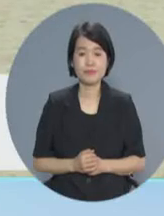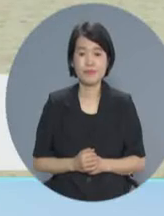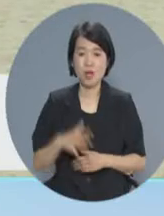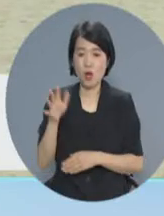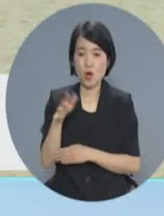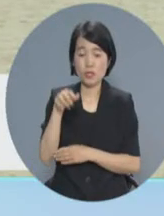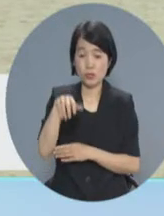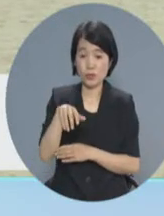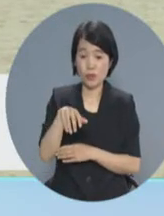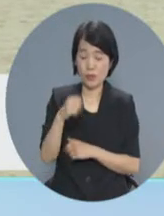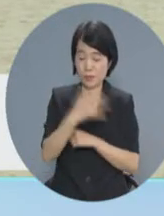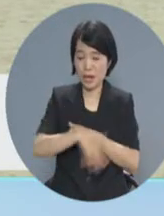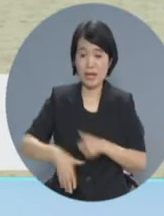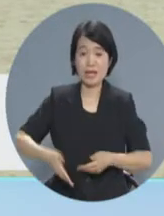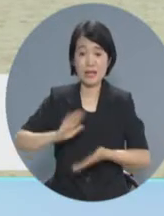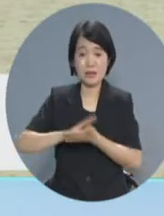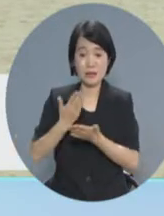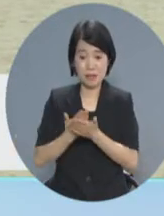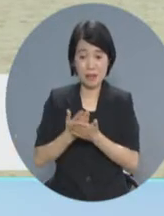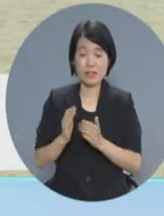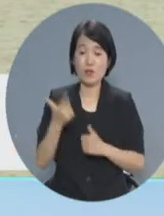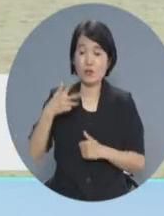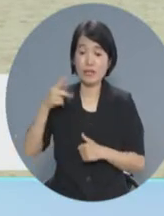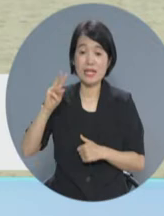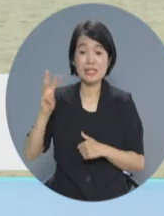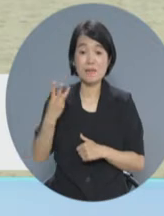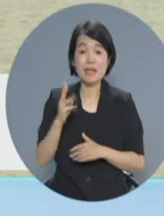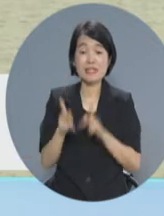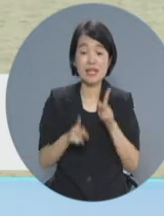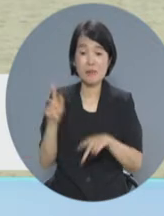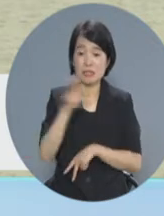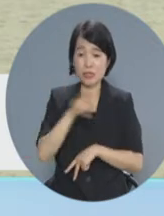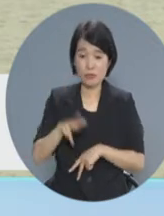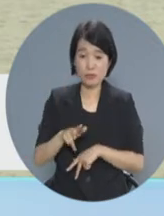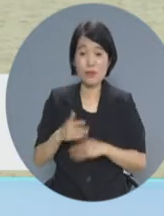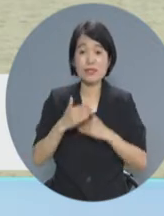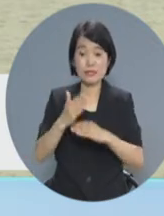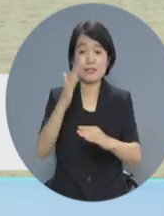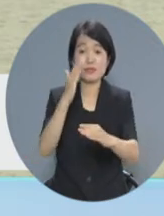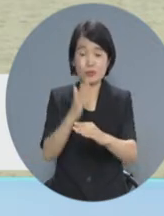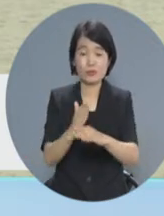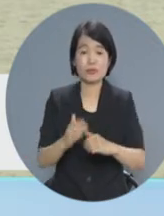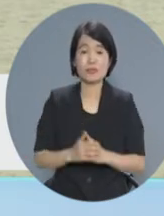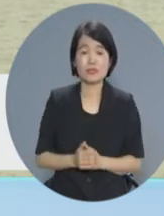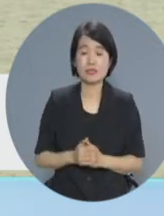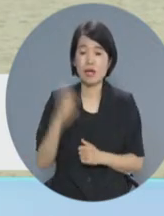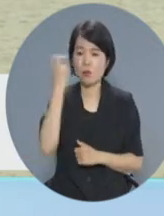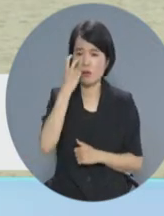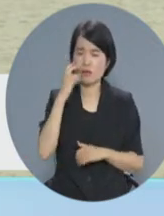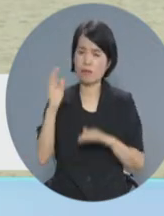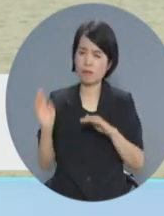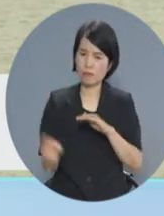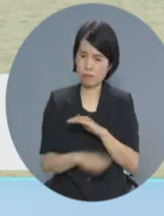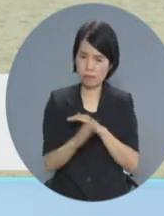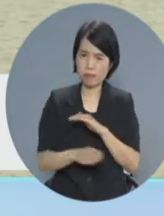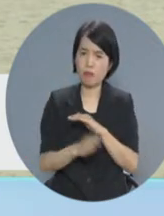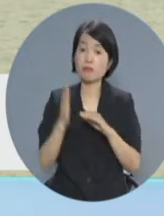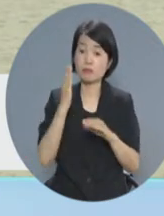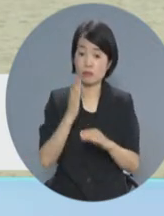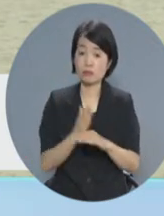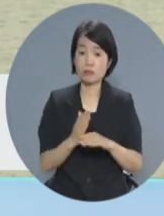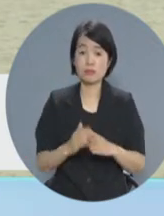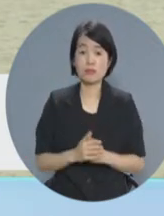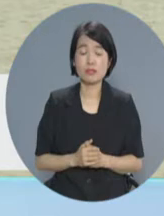어촌 어항 기반 시설을 현대화하는 어촌 뉴딜 300 사업이 전국적으로 진행되고 있는데요. 관리 감독이 소홀히 이루어지고